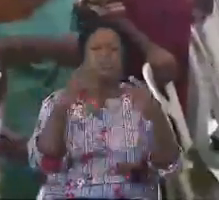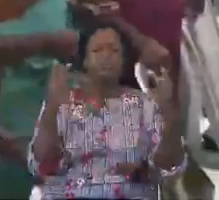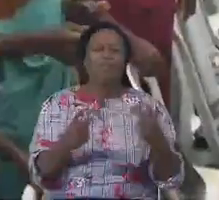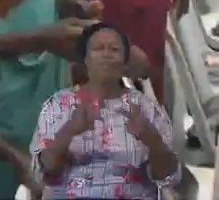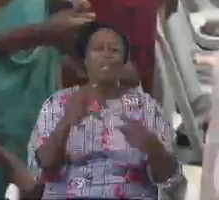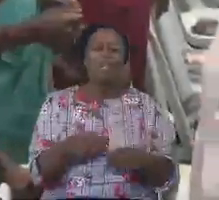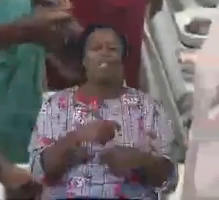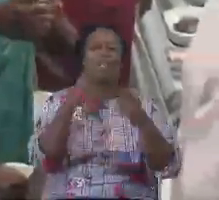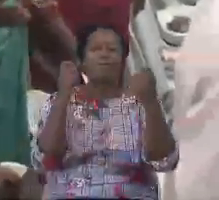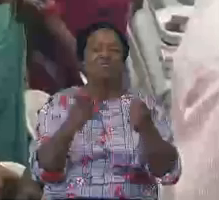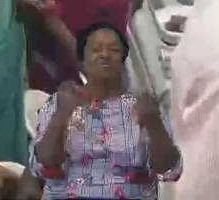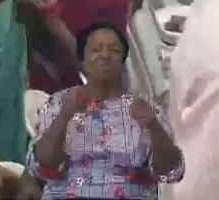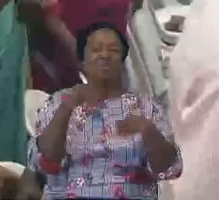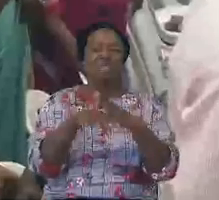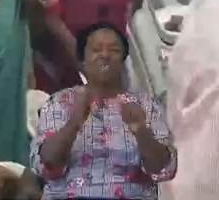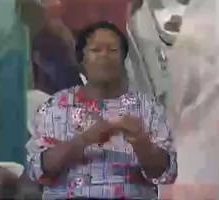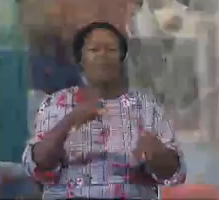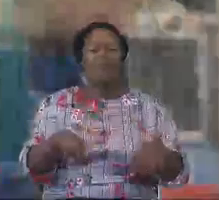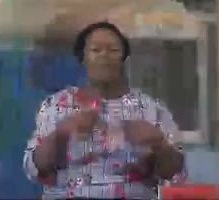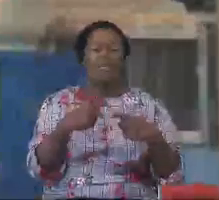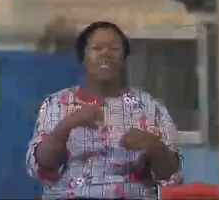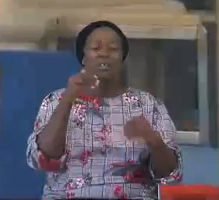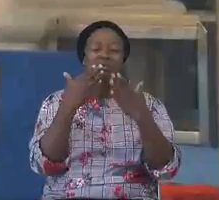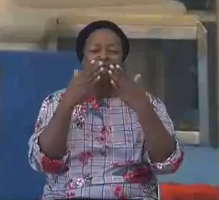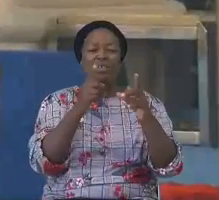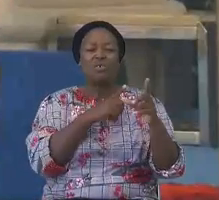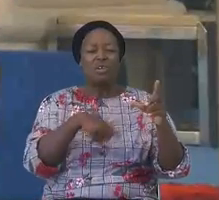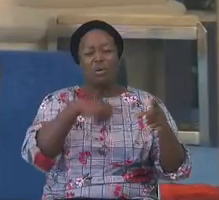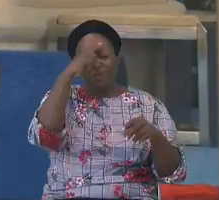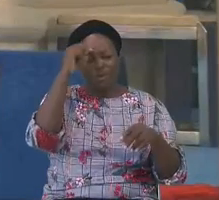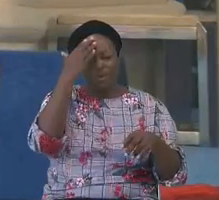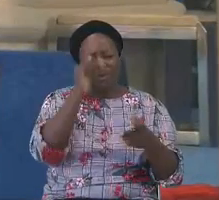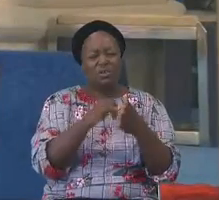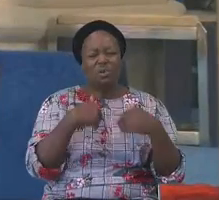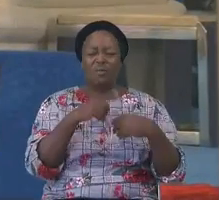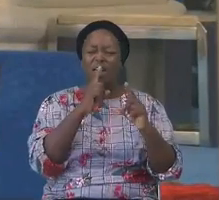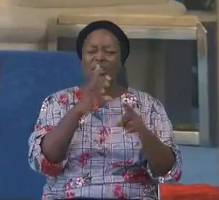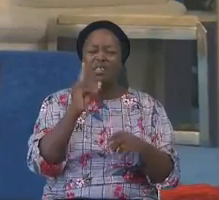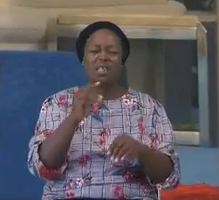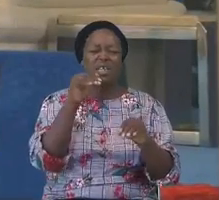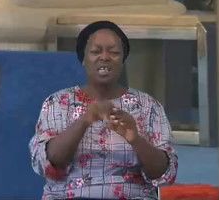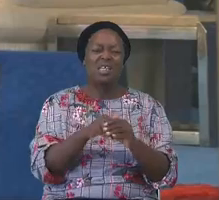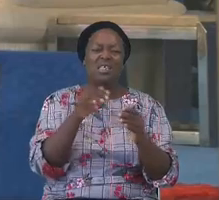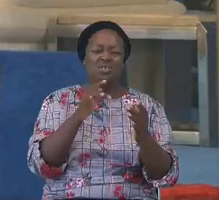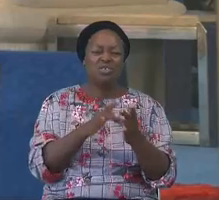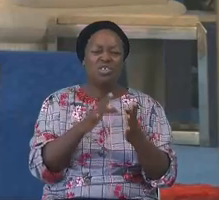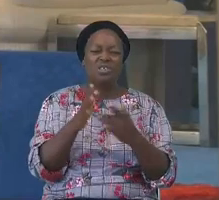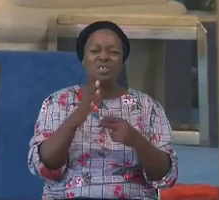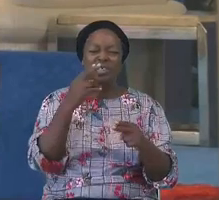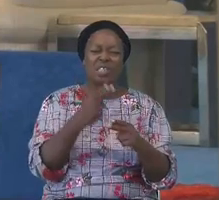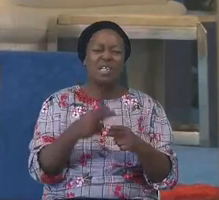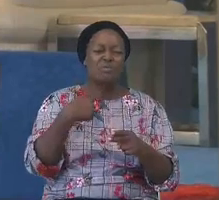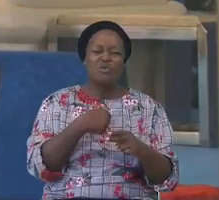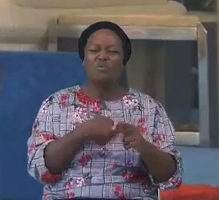Affirme, confirme et affermis la victoire, le triomphe dans chaque vie. Merci